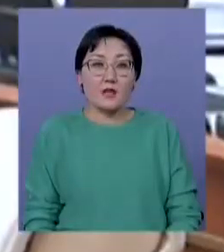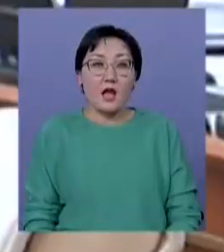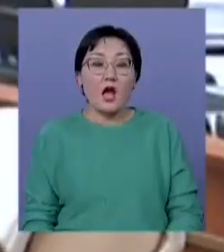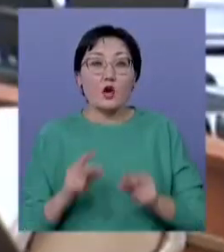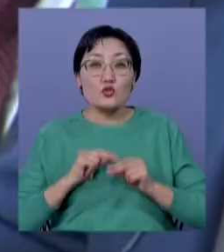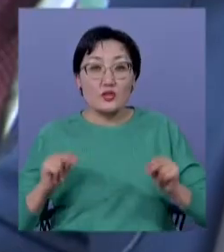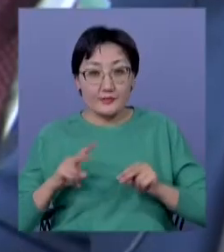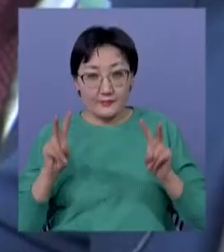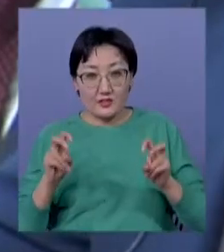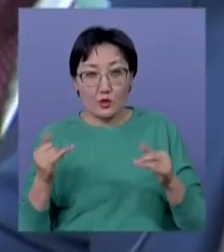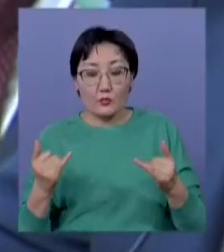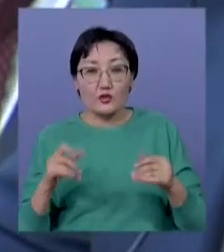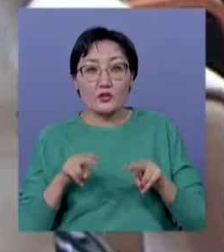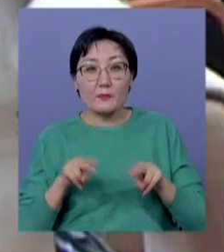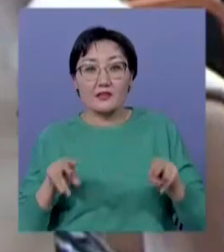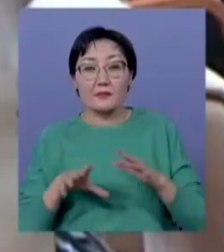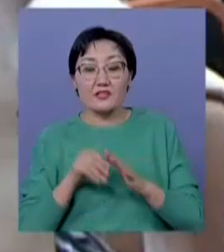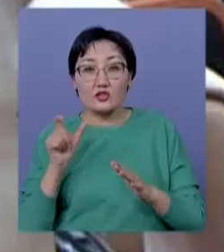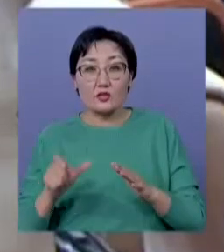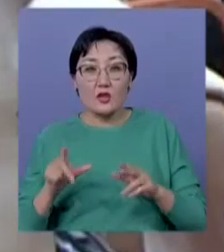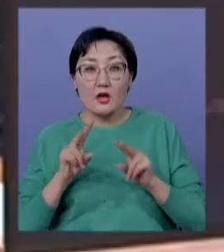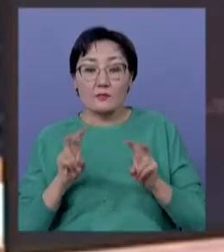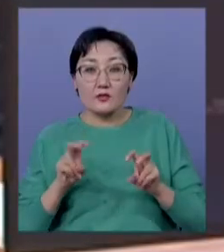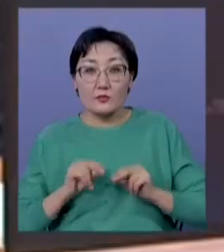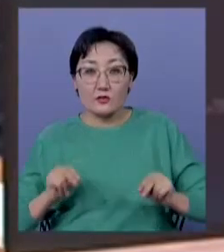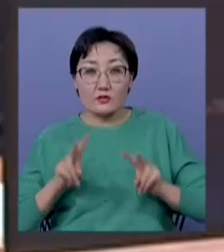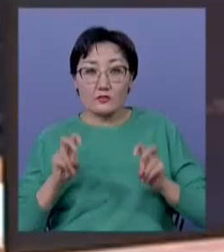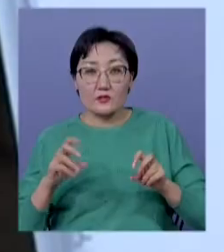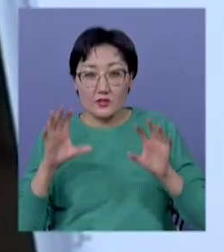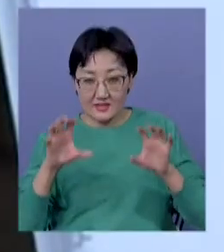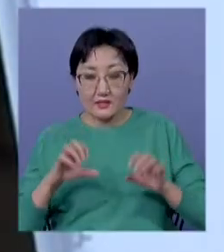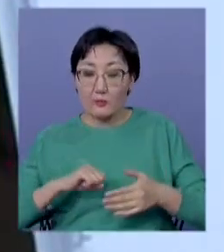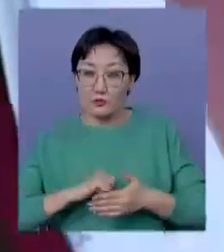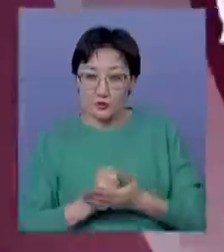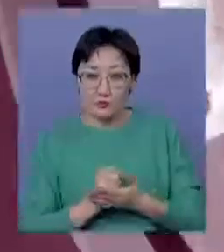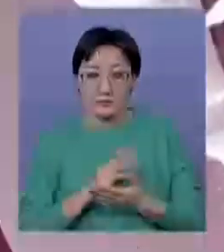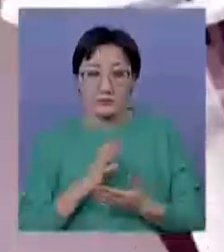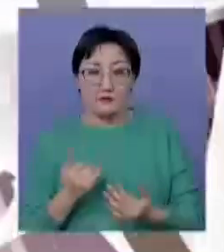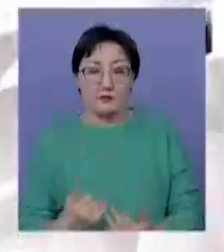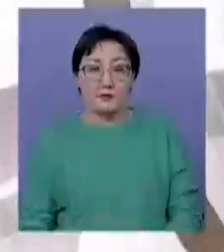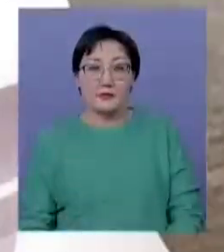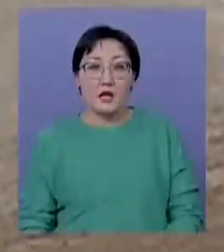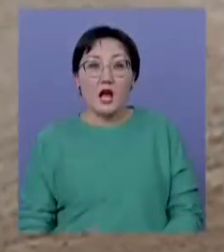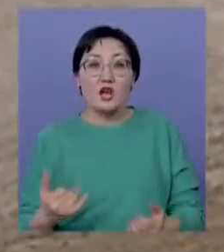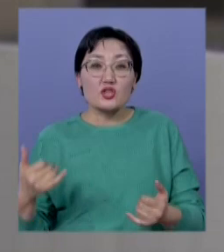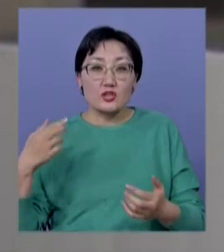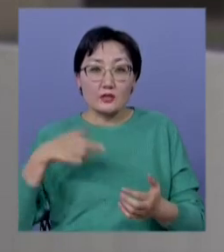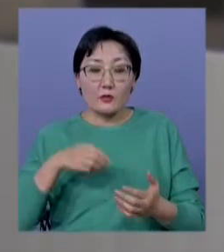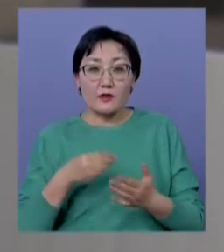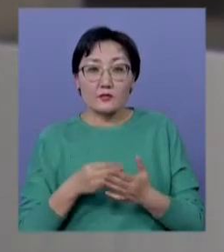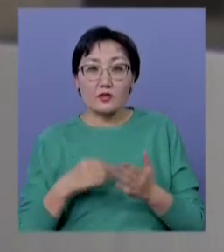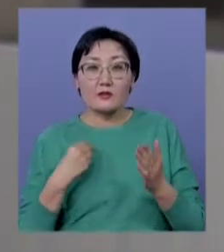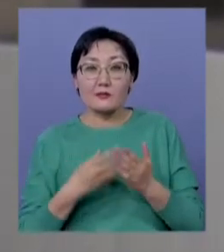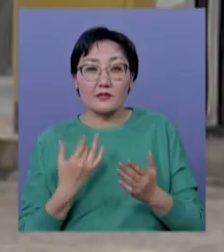Ұстаз мәртебесі. Бүгін парламент депутаттары педагог мәртебесі туралы заңды мақұлдады. Жанармай бағасының